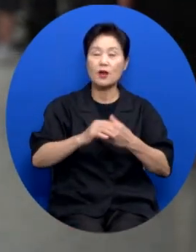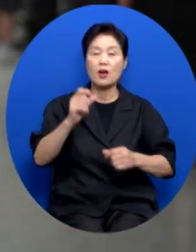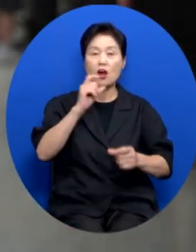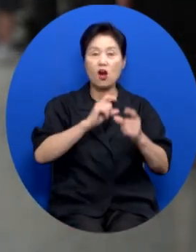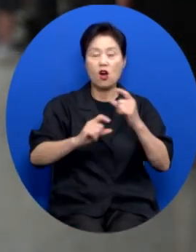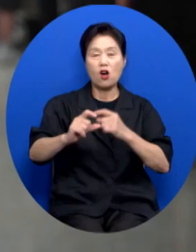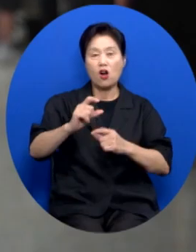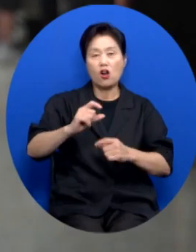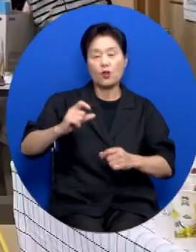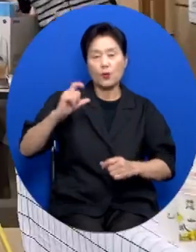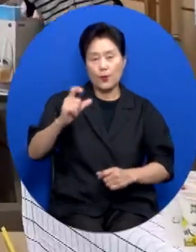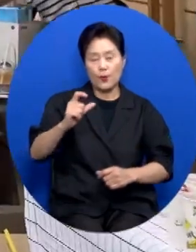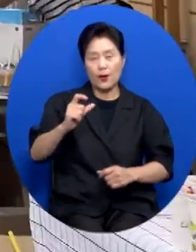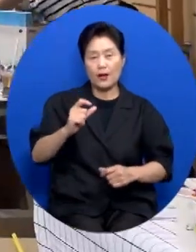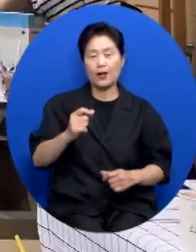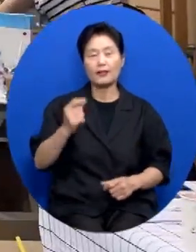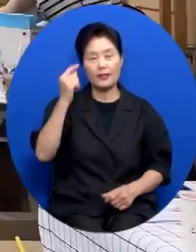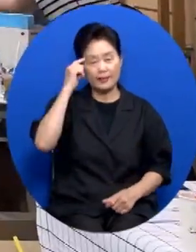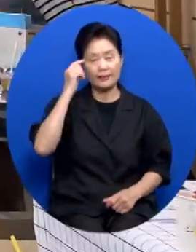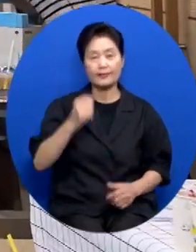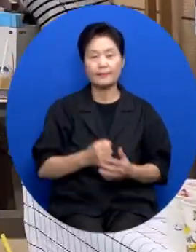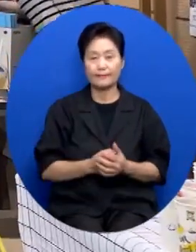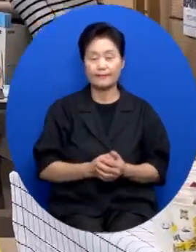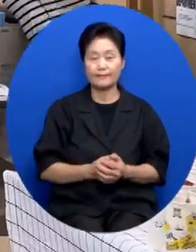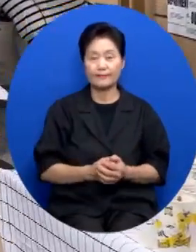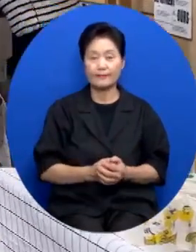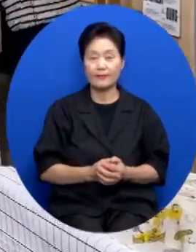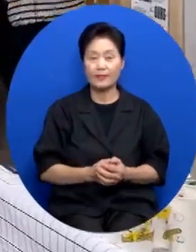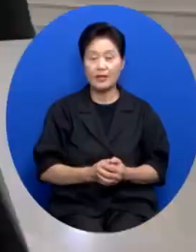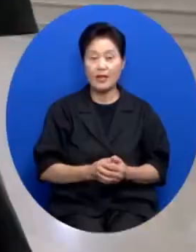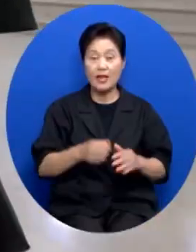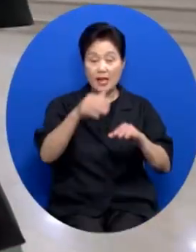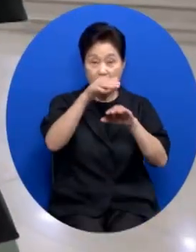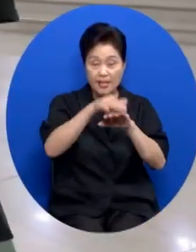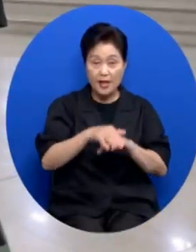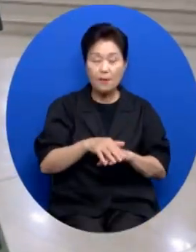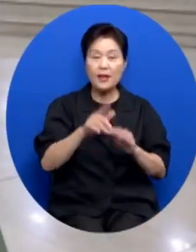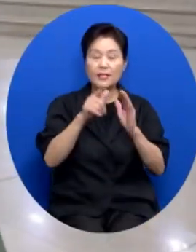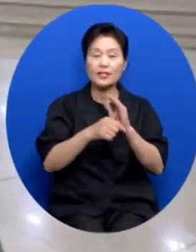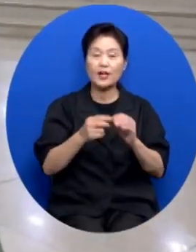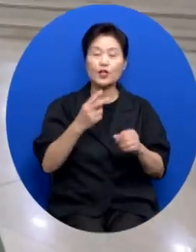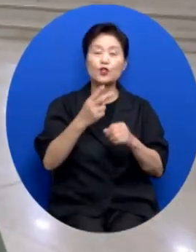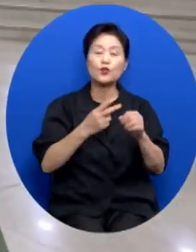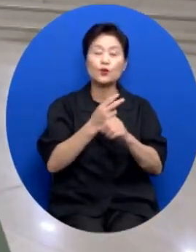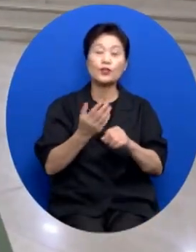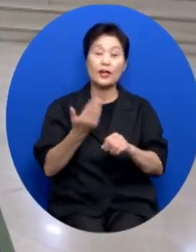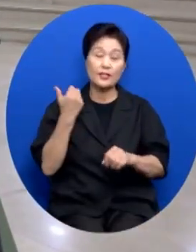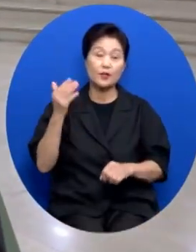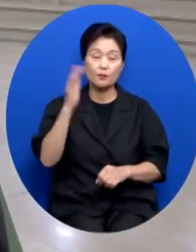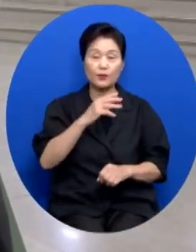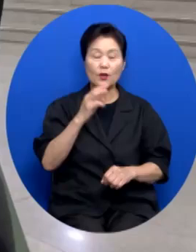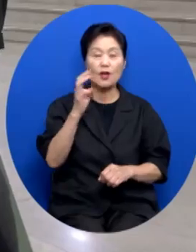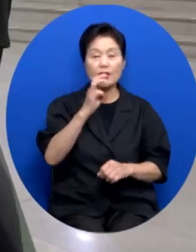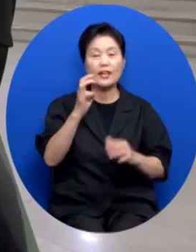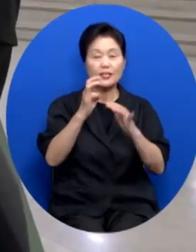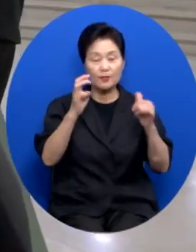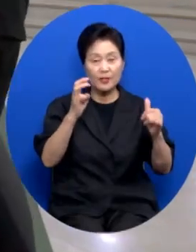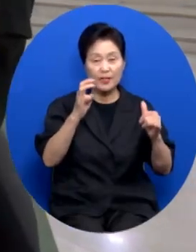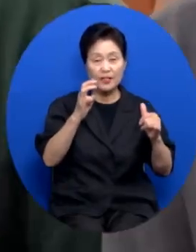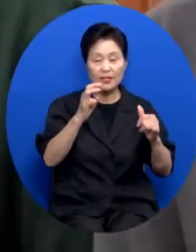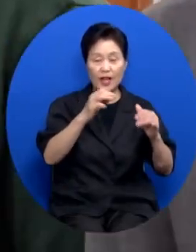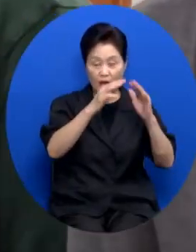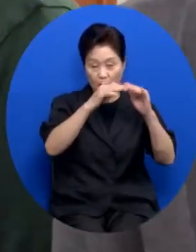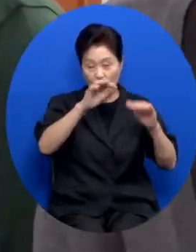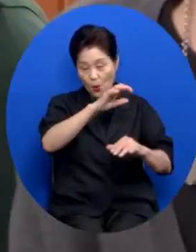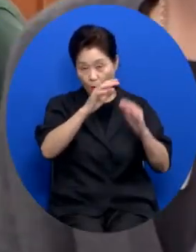탄탄하다고 저는 생각합니다. 라이트온 사역팀은 집회 시작 2시간 전부터 40여 개의 학교별 기도 모임과